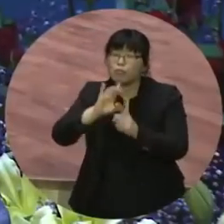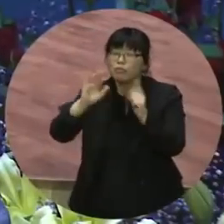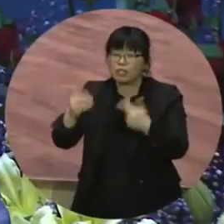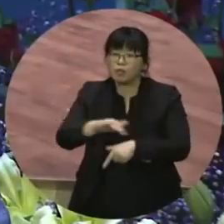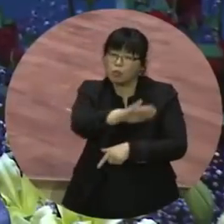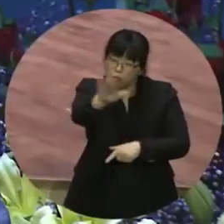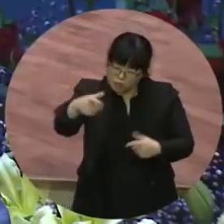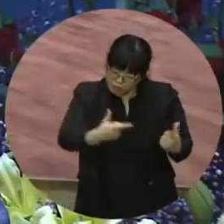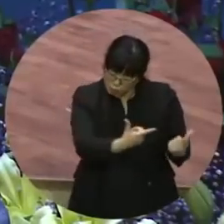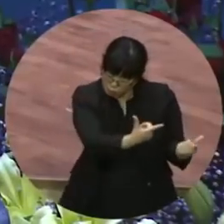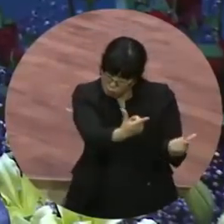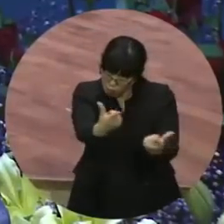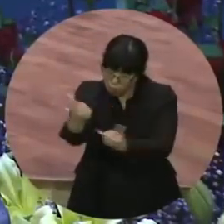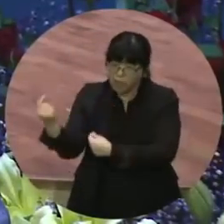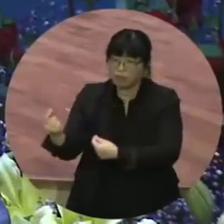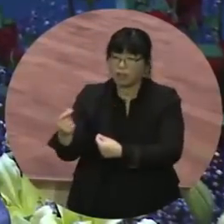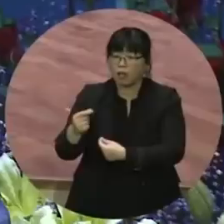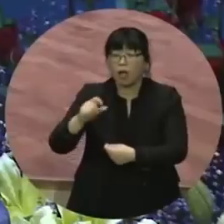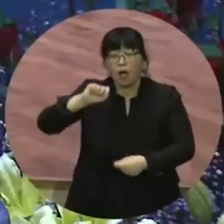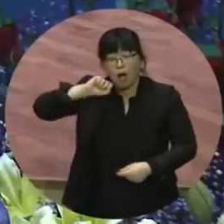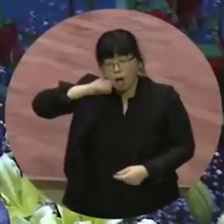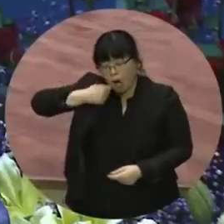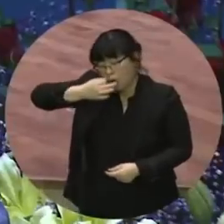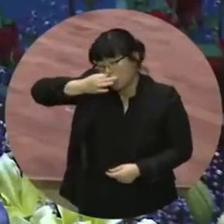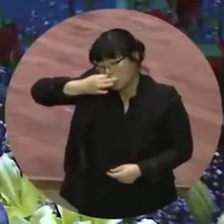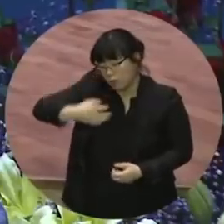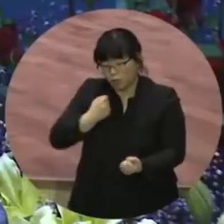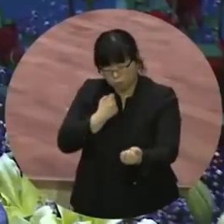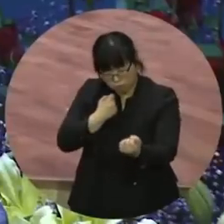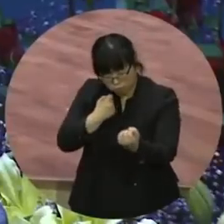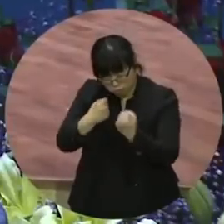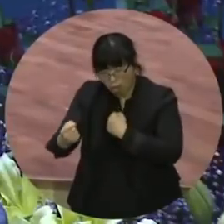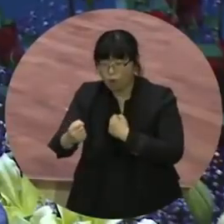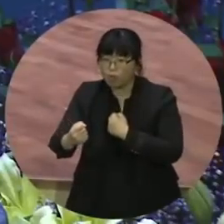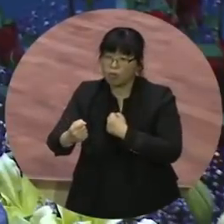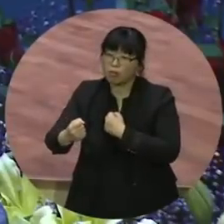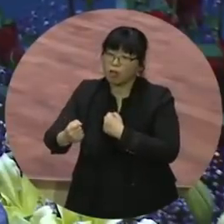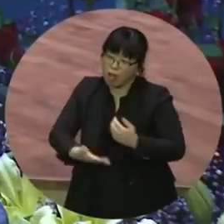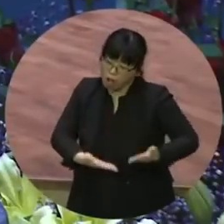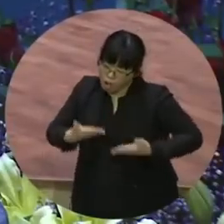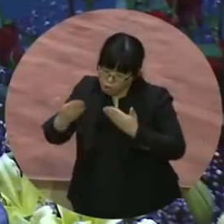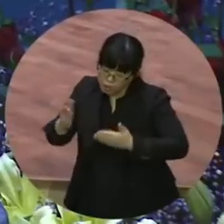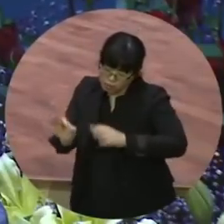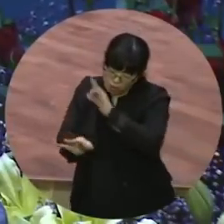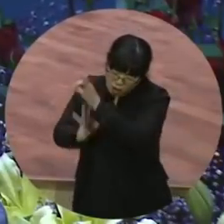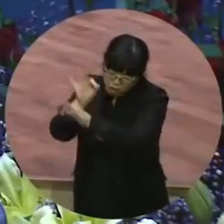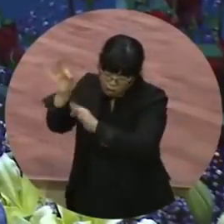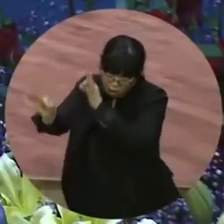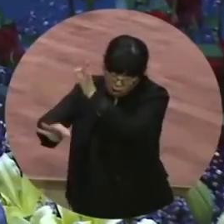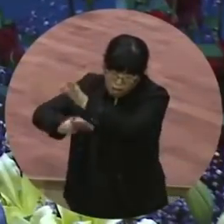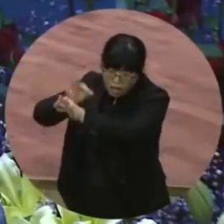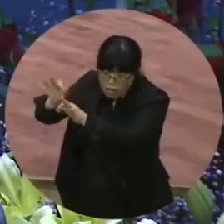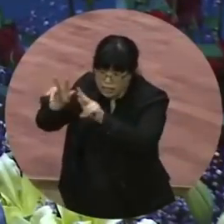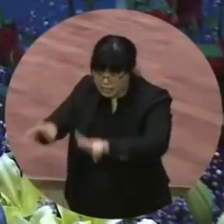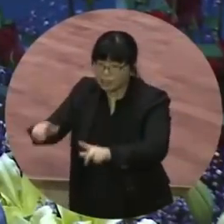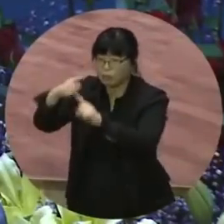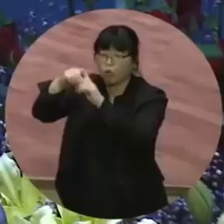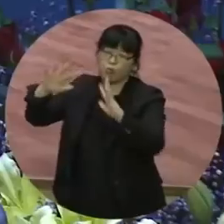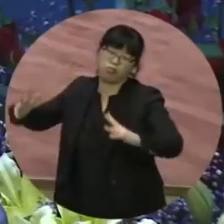계시고 있어요. 여러분이 순종을 통해 하나님 저는 매일 기도합니다. 하나님 100배로 축복해